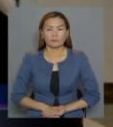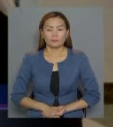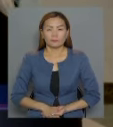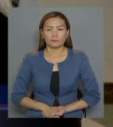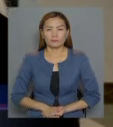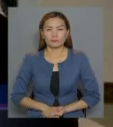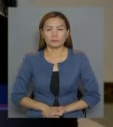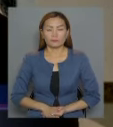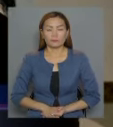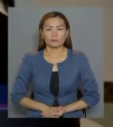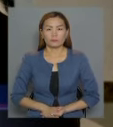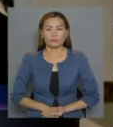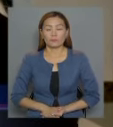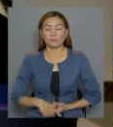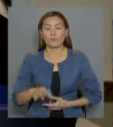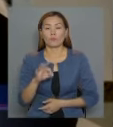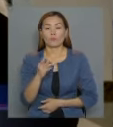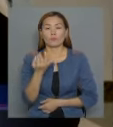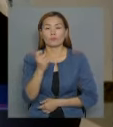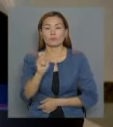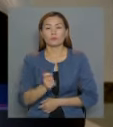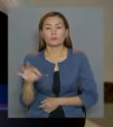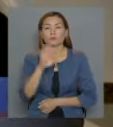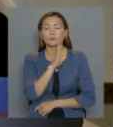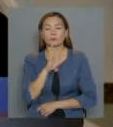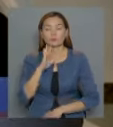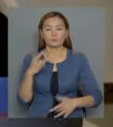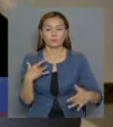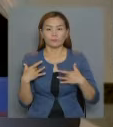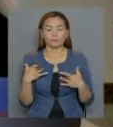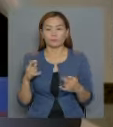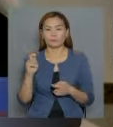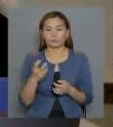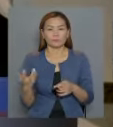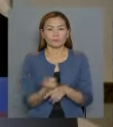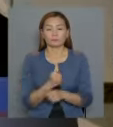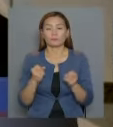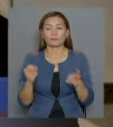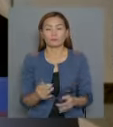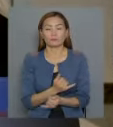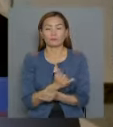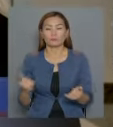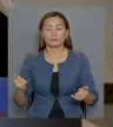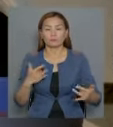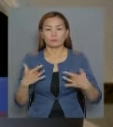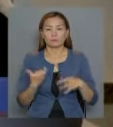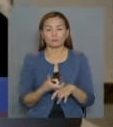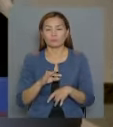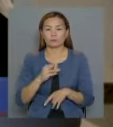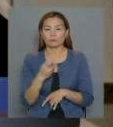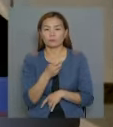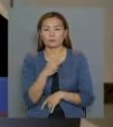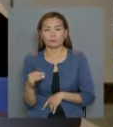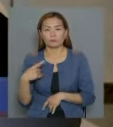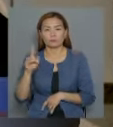празднику Великой Победы. Біздің «У войны не женское лицо» спектакліміз ұлытан жеңісіне арналған. Қойлымда Өтешқали Атамбаев